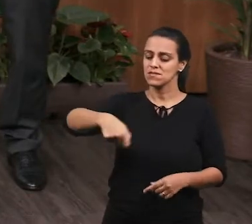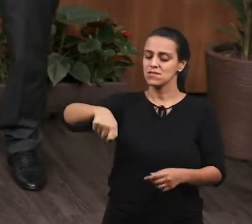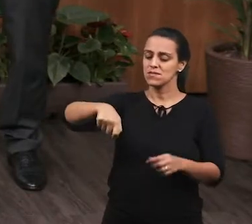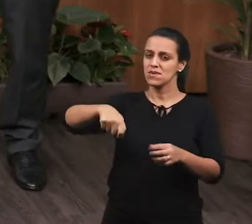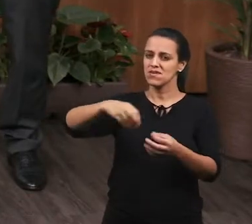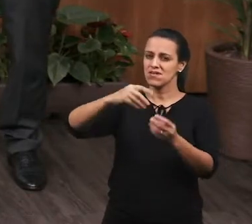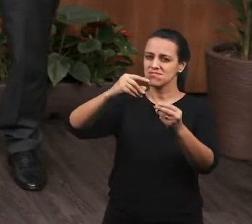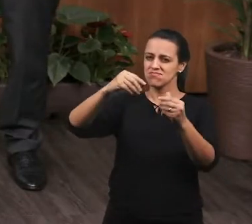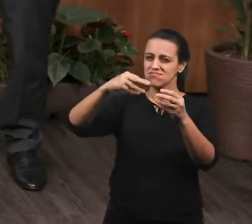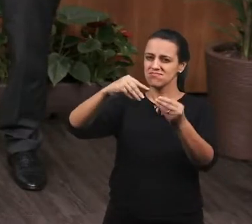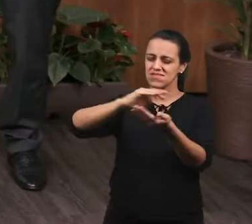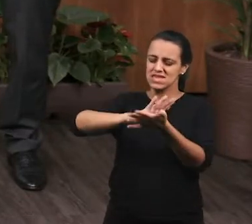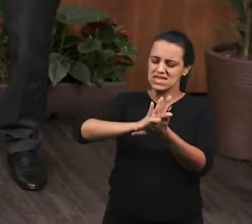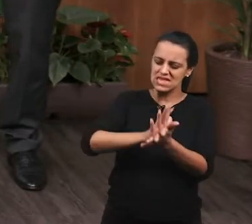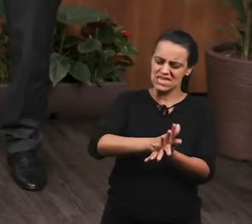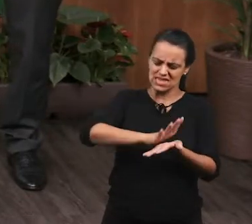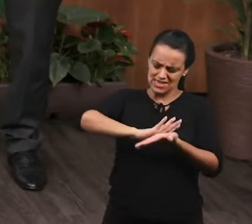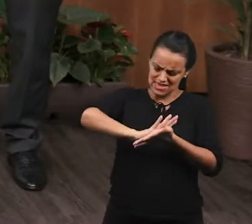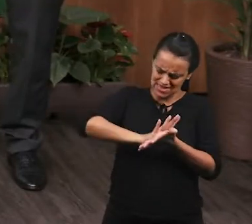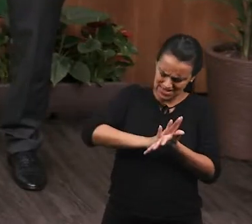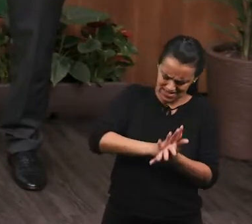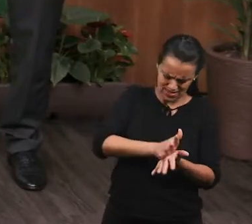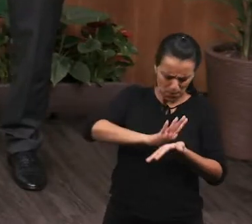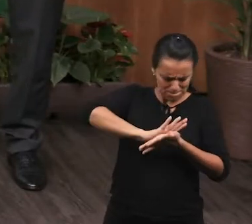должно было топтаться